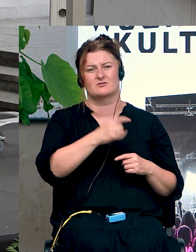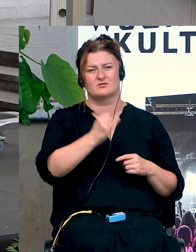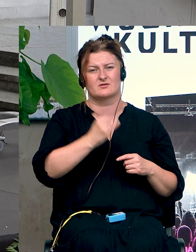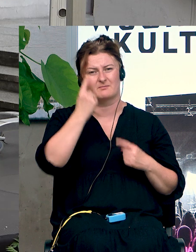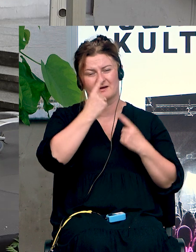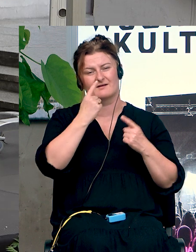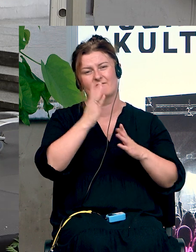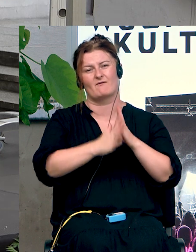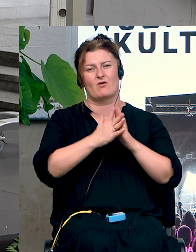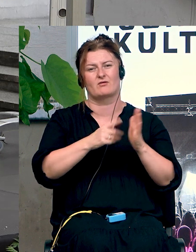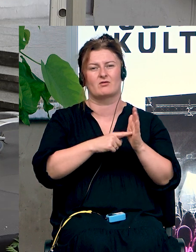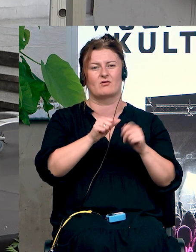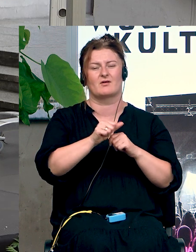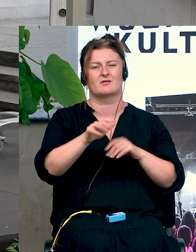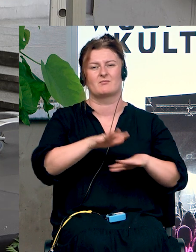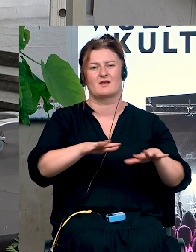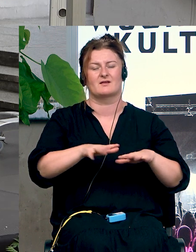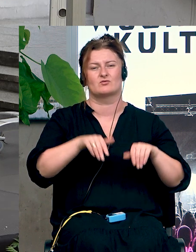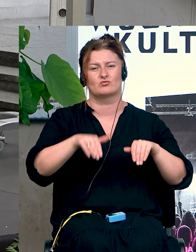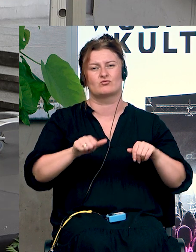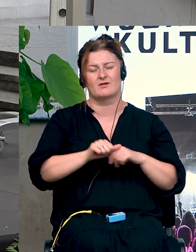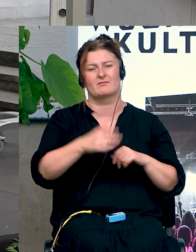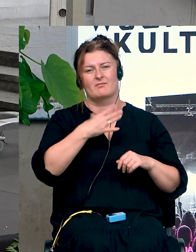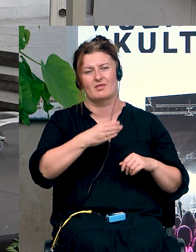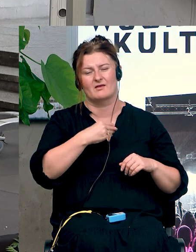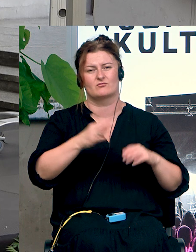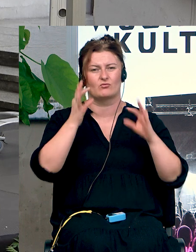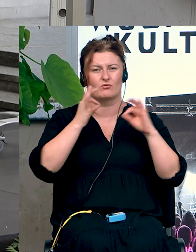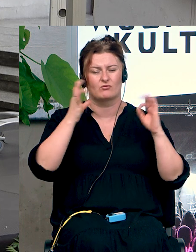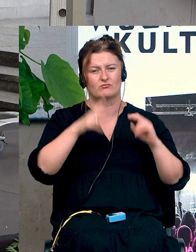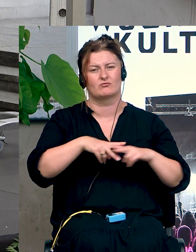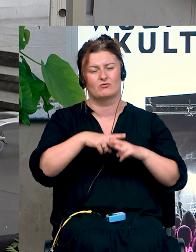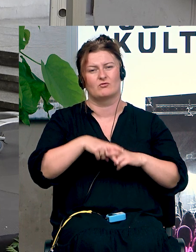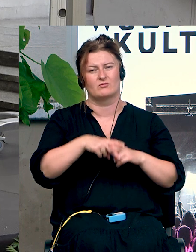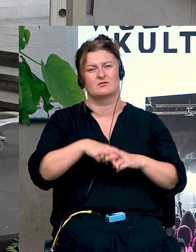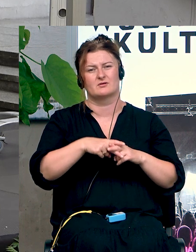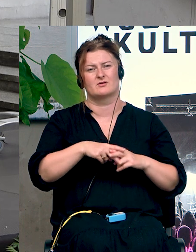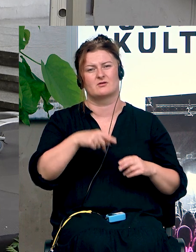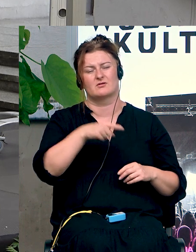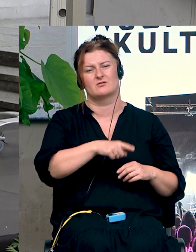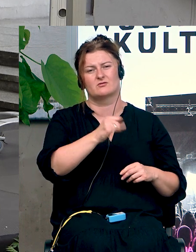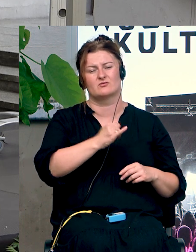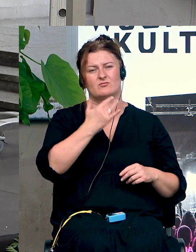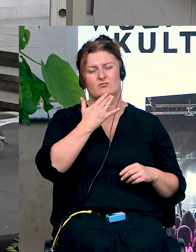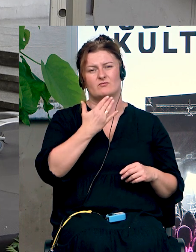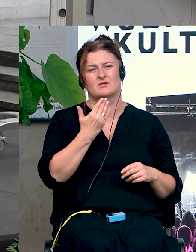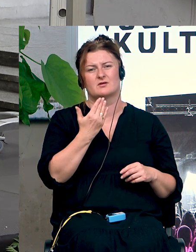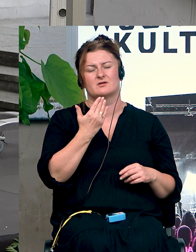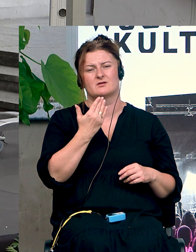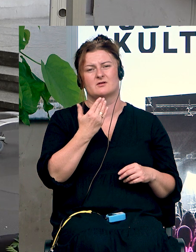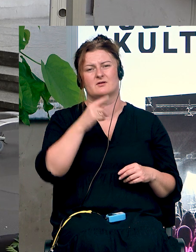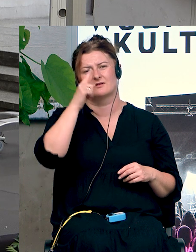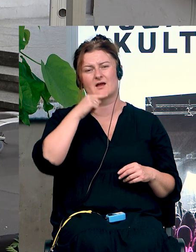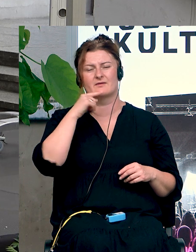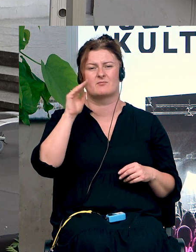котиків, коней, і всі ходять в таких зелених шапках. Вона може йому сказати: «Все, тато, папа, іди вали русню», але навряд чи